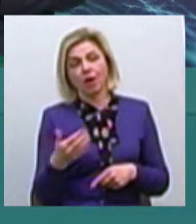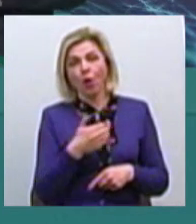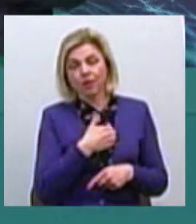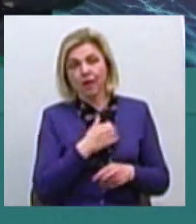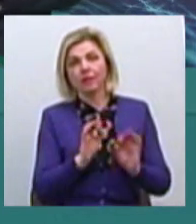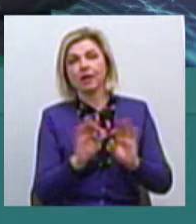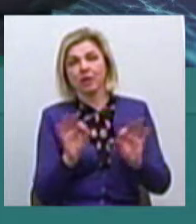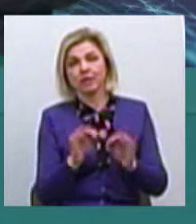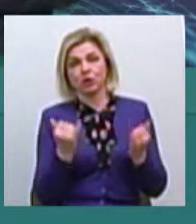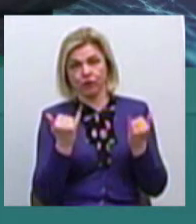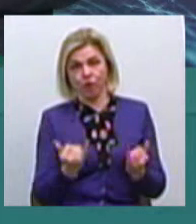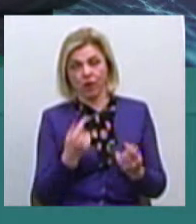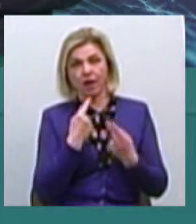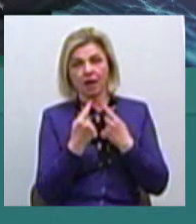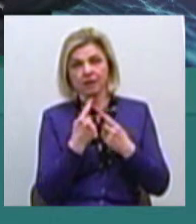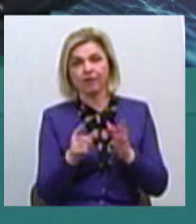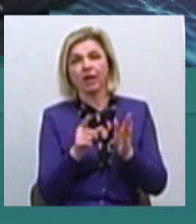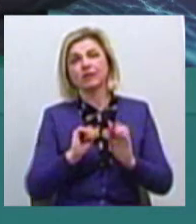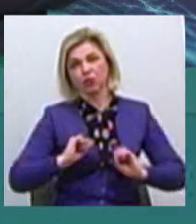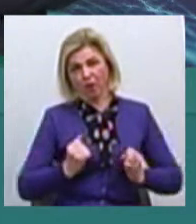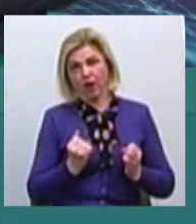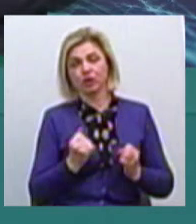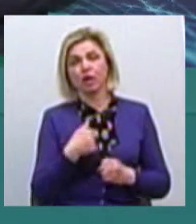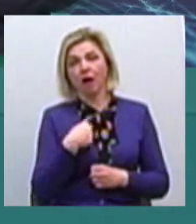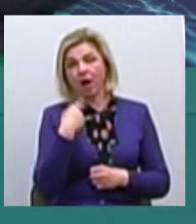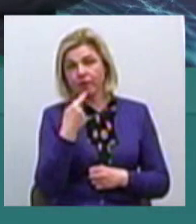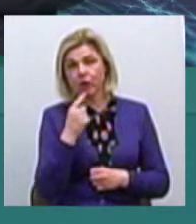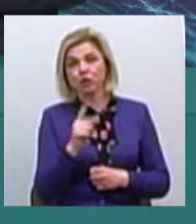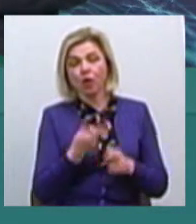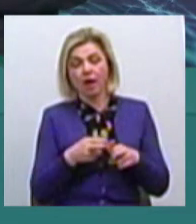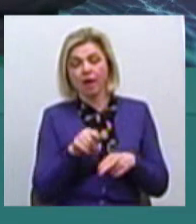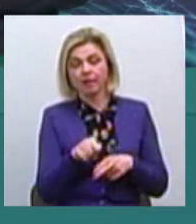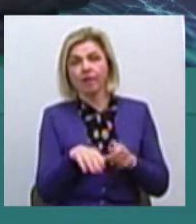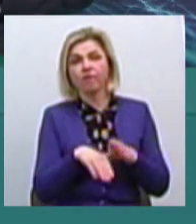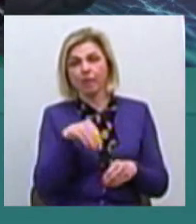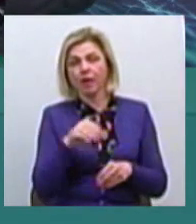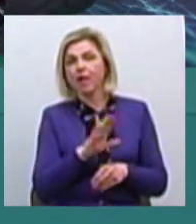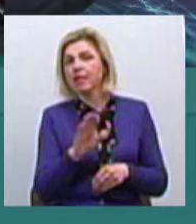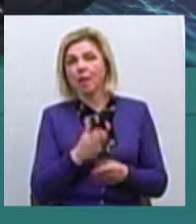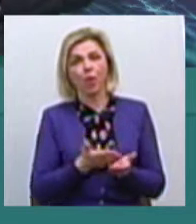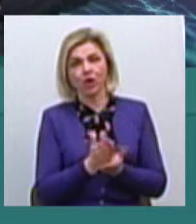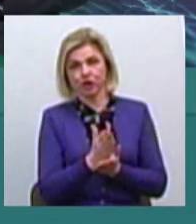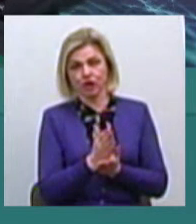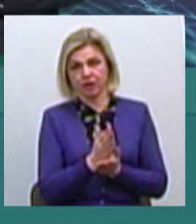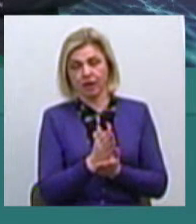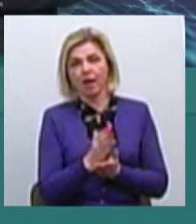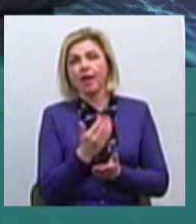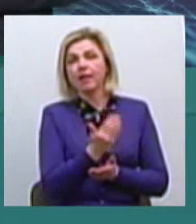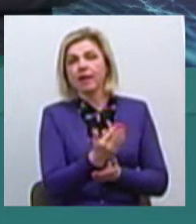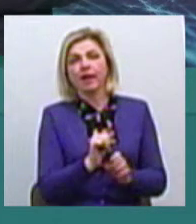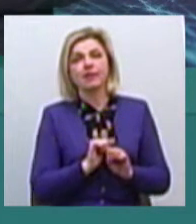озвучить, вот буквально сегодня мы разговаривали с товарищами, я говорил о том, что эти выборы, они не политические, их